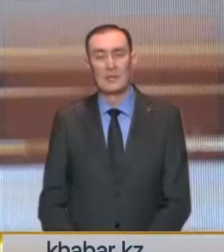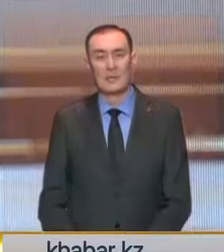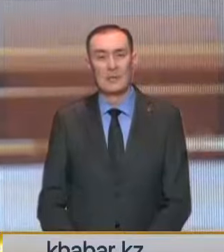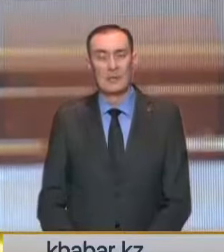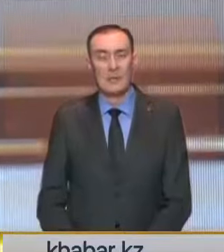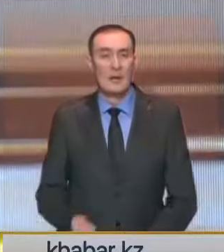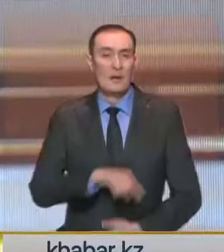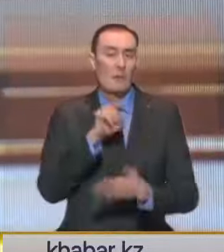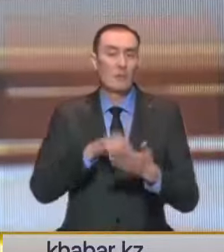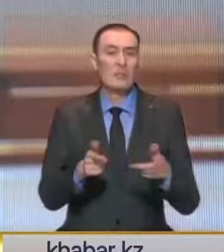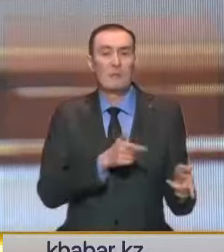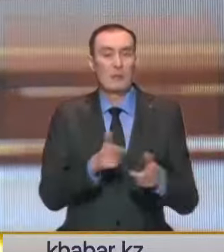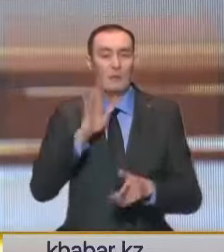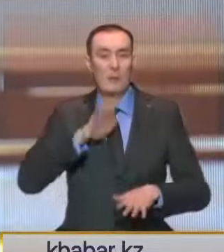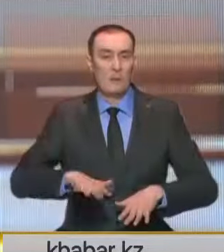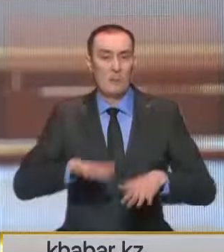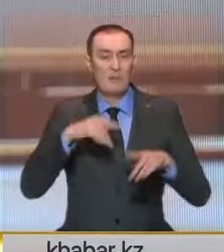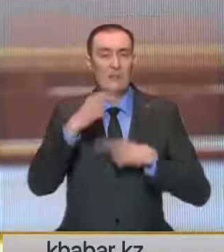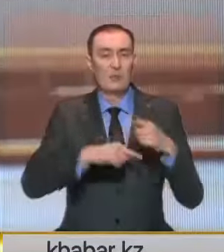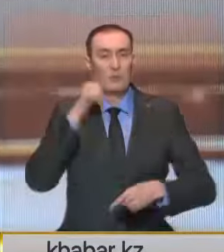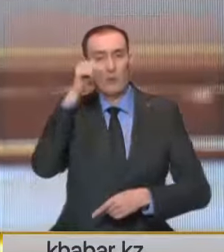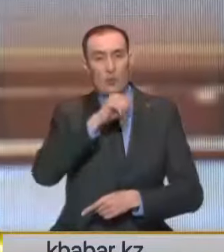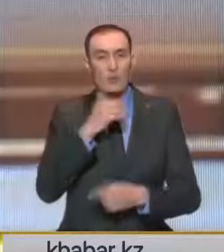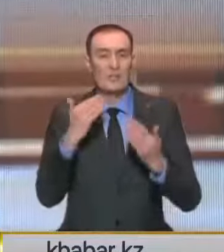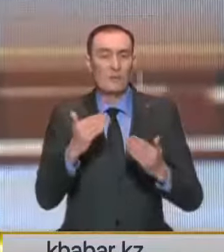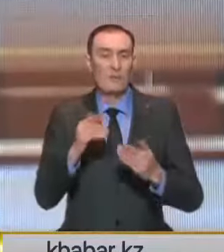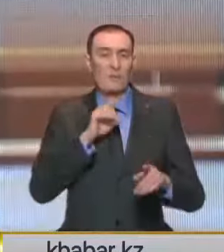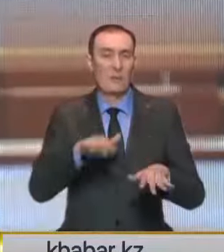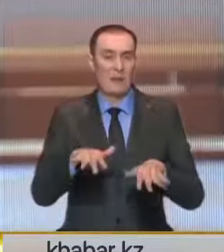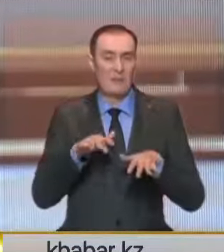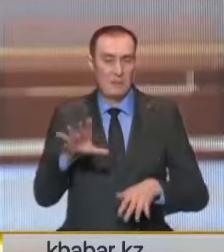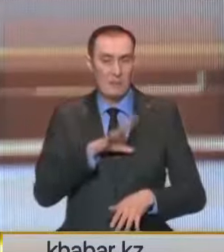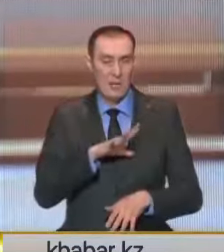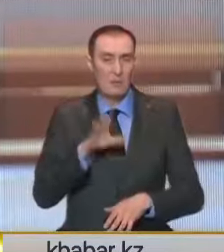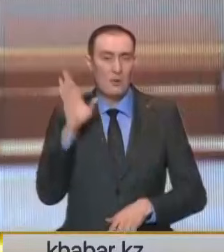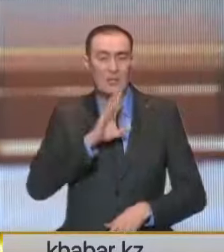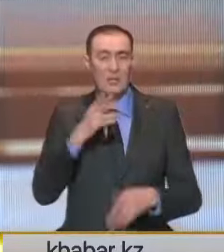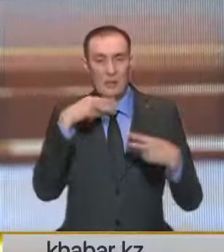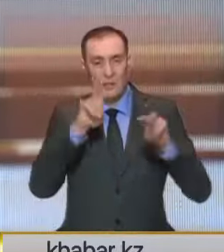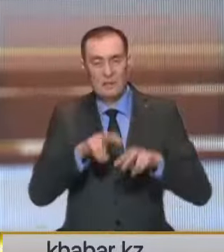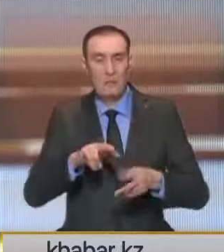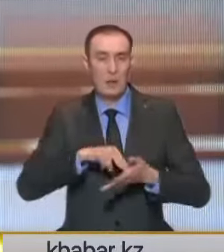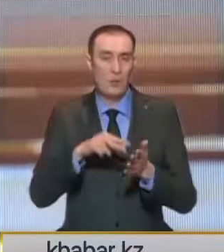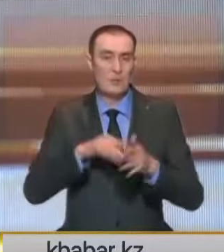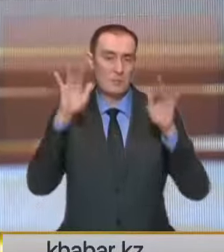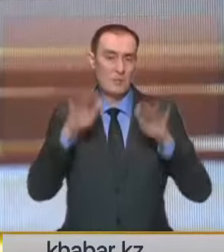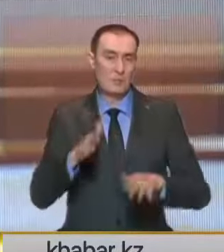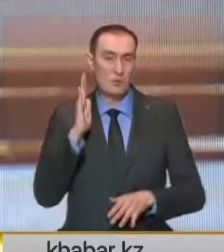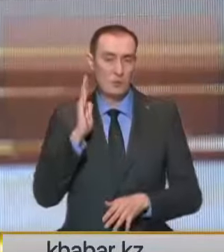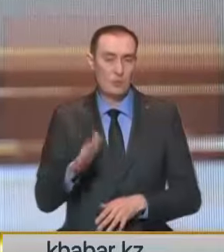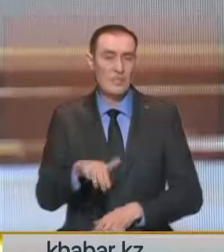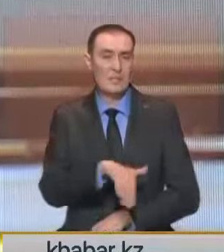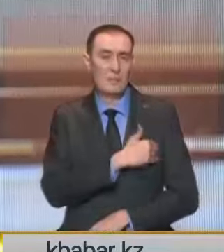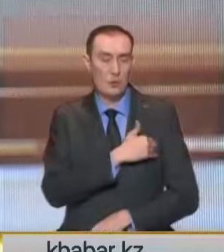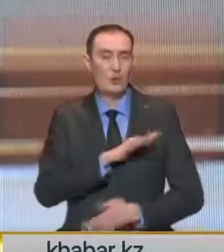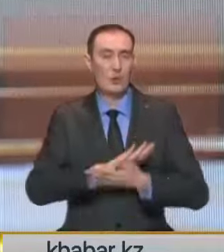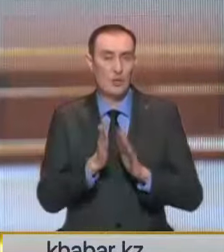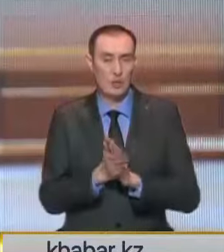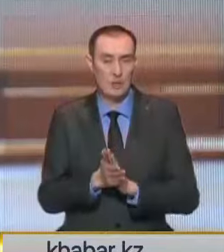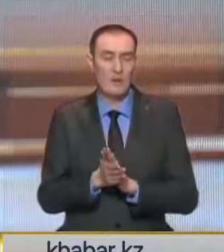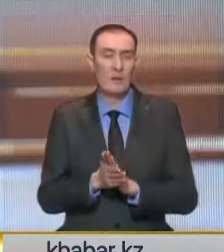Продолжаем. Вопросы подготовки к паводкам следующего года рассмотрели сегодня в правительстве. По гидрологическим прогнозам, зимой температурный